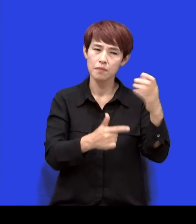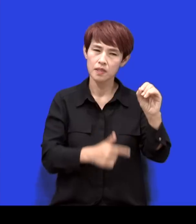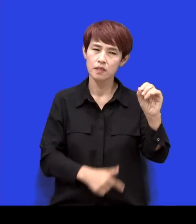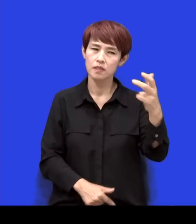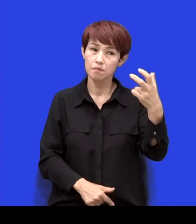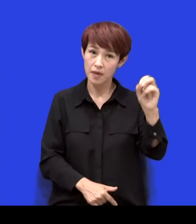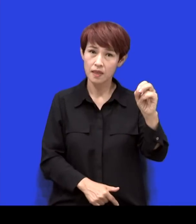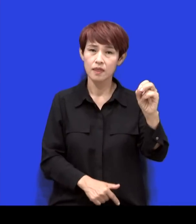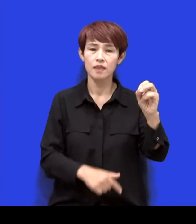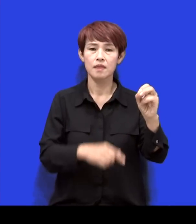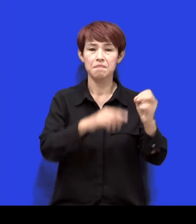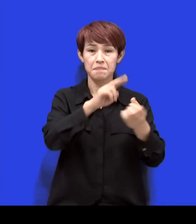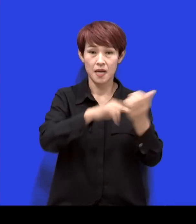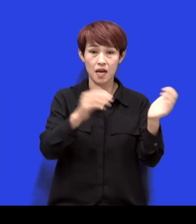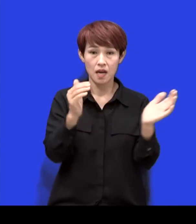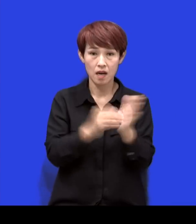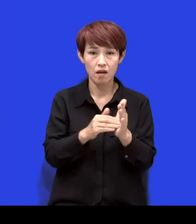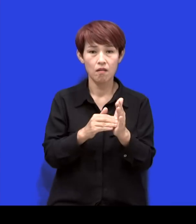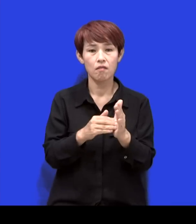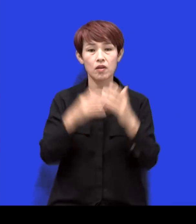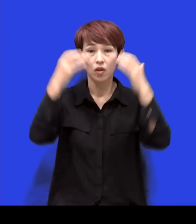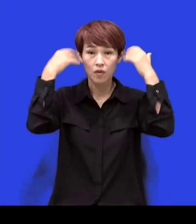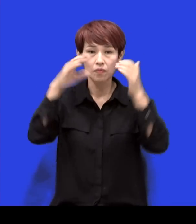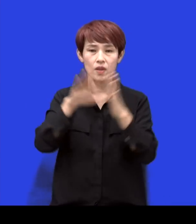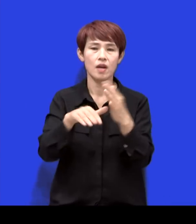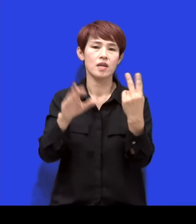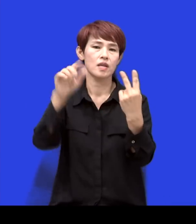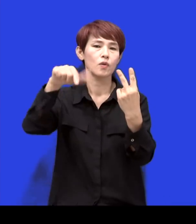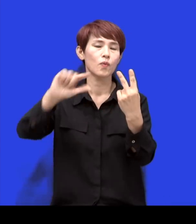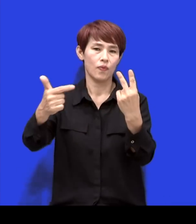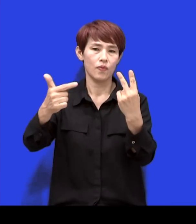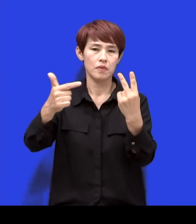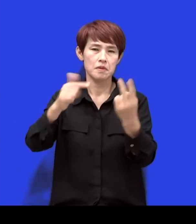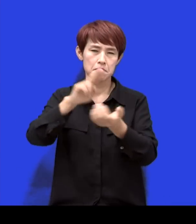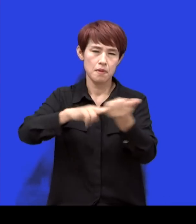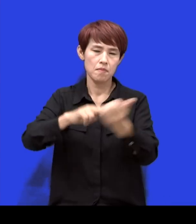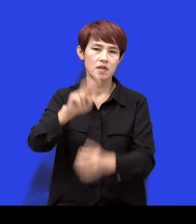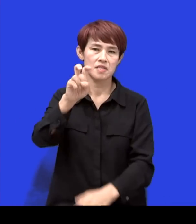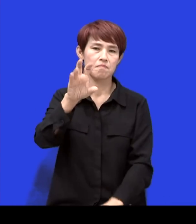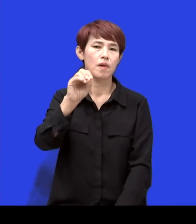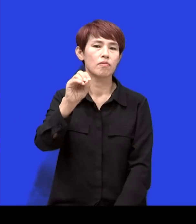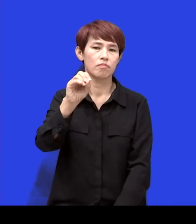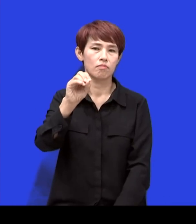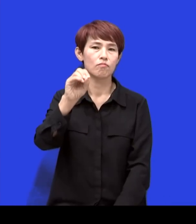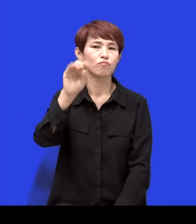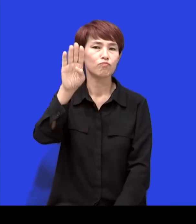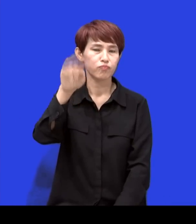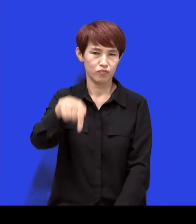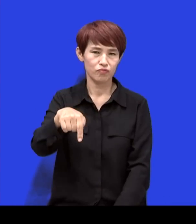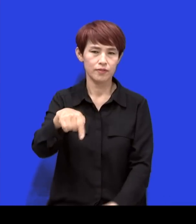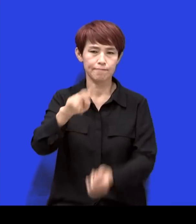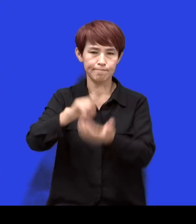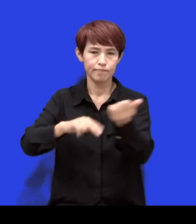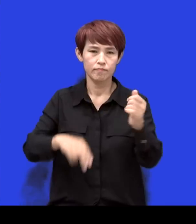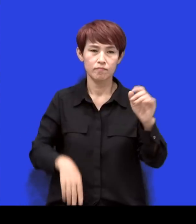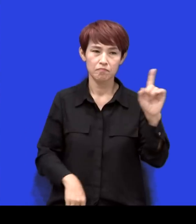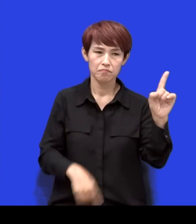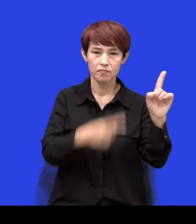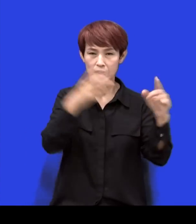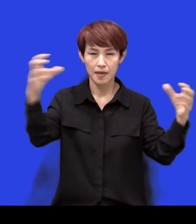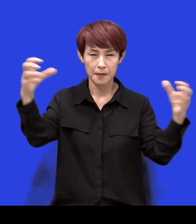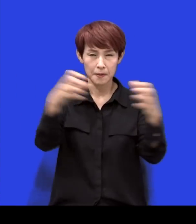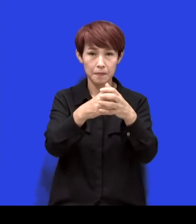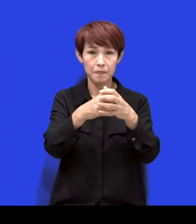가고 여름에 2권이 나왔어요. 그래서 2권이 지금 또 한 20만 부 나가져서 1권 80만 부, 2권 20만 부